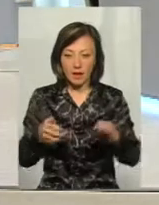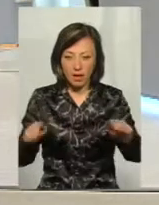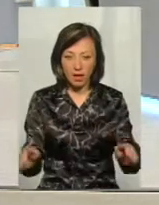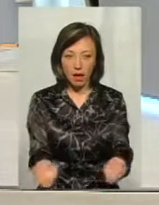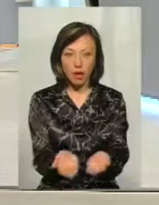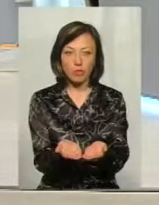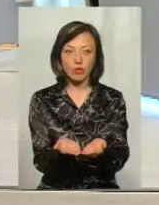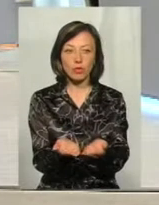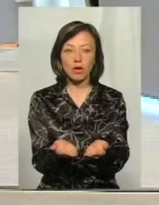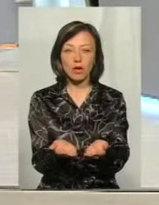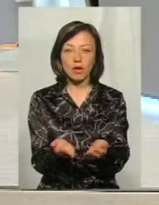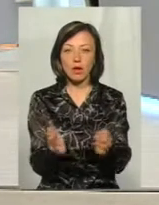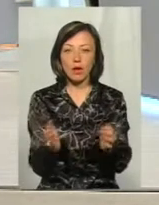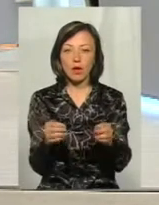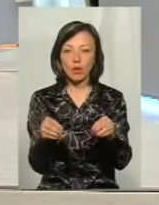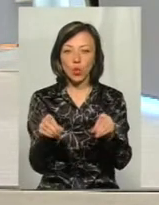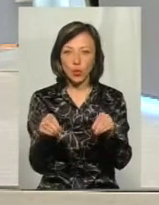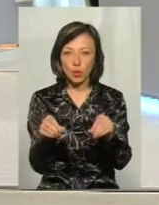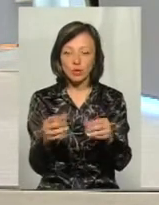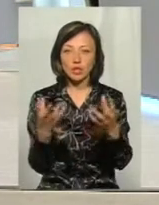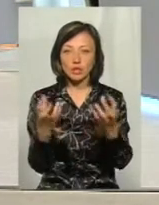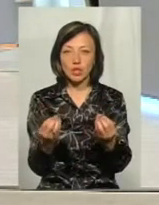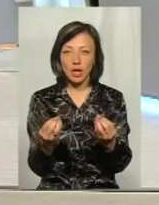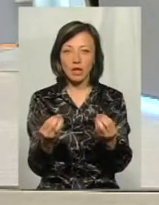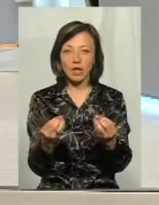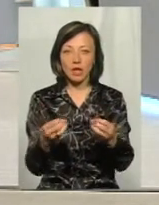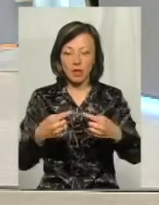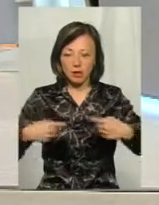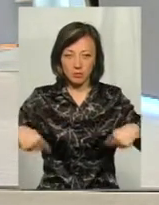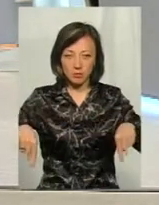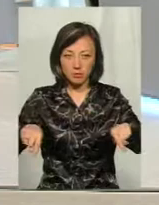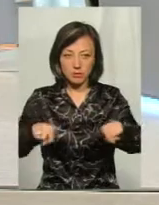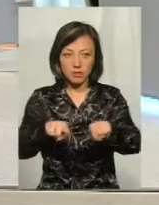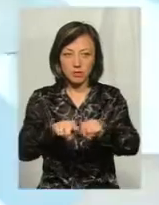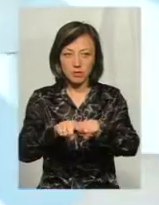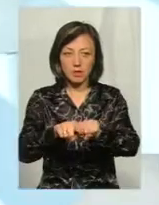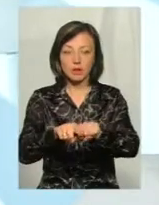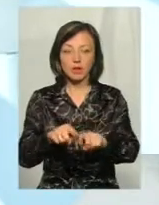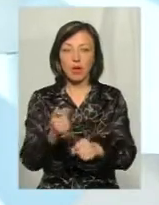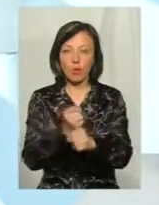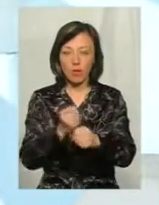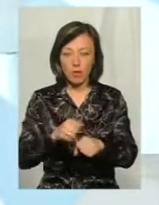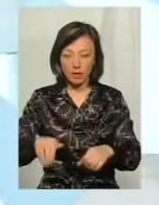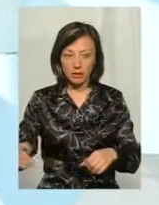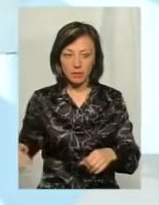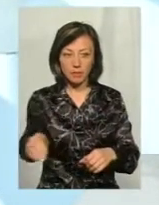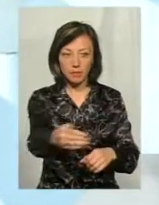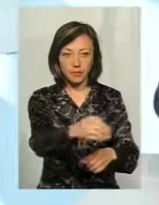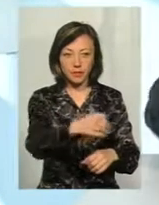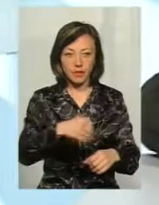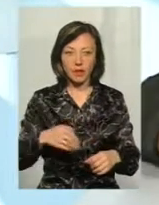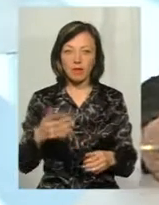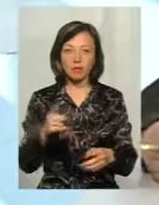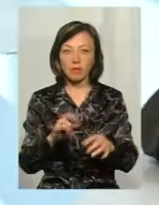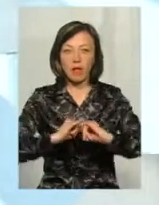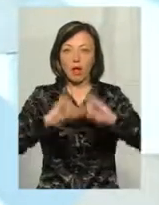ямку до мінералізованого ґрунту, а потім ще її обирати далі, значить, по периметру всьому, щоб випадок десь попадання, значить, іскри, щоб